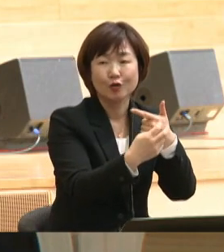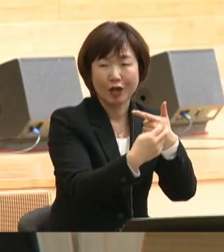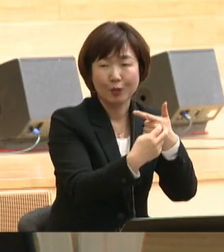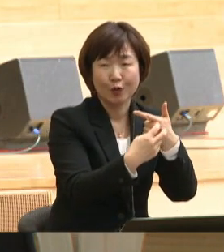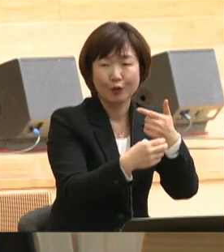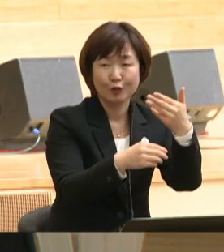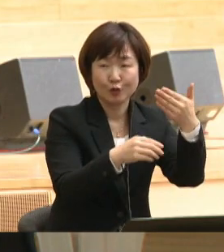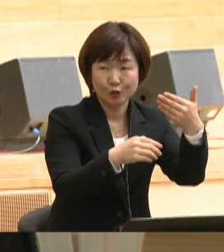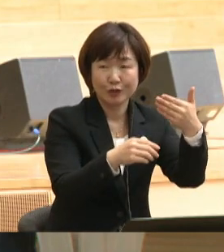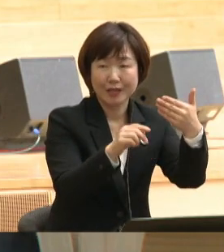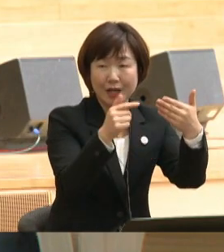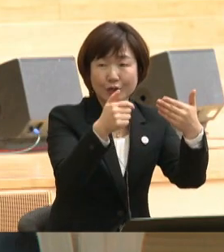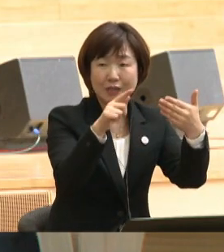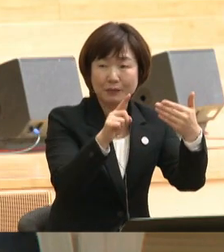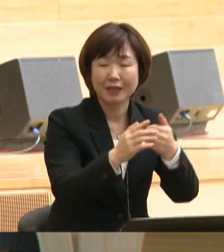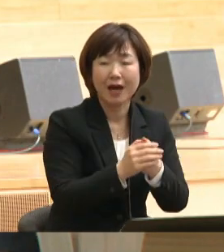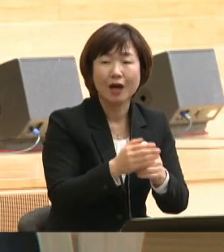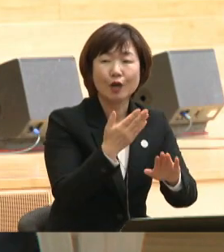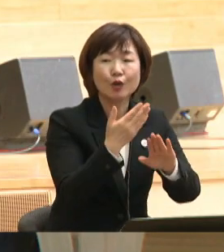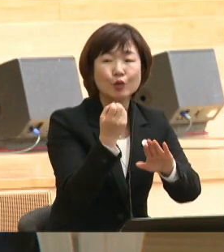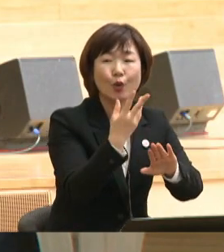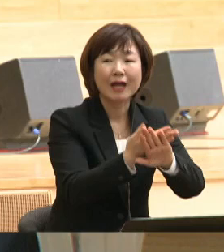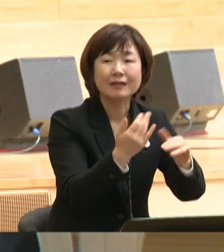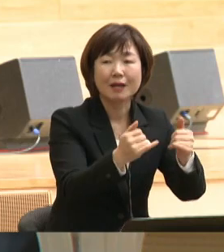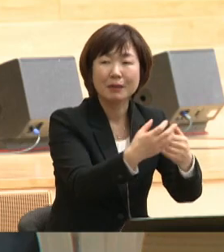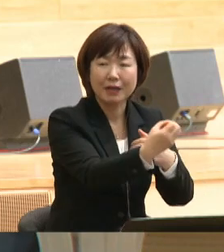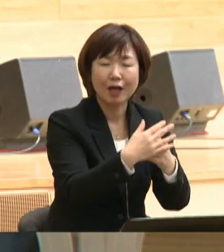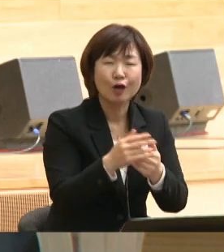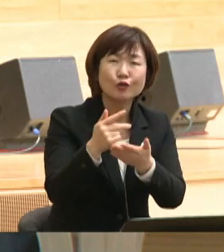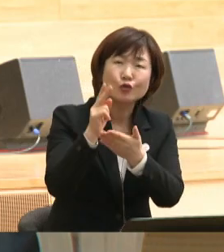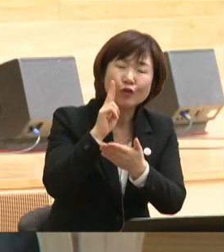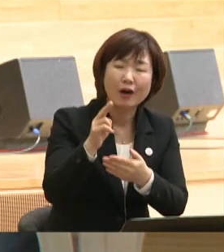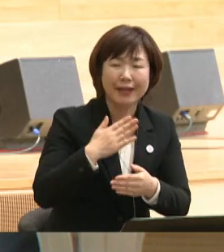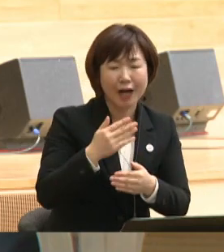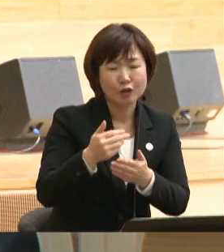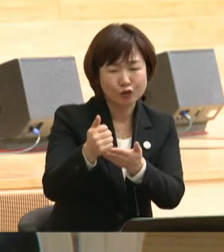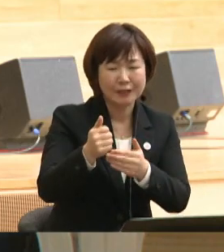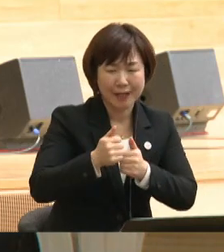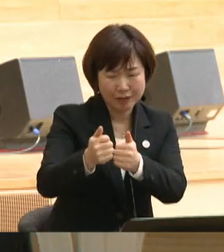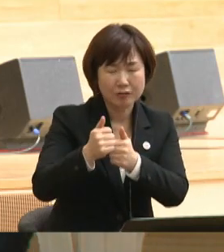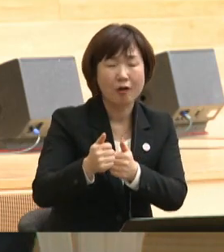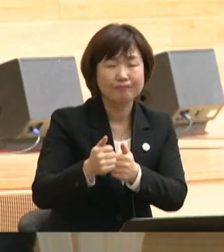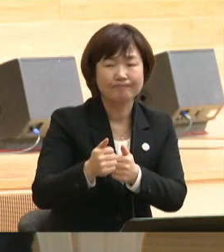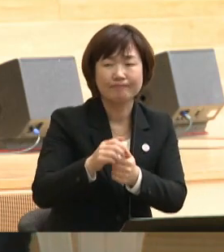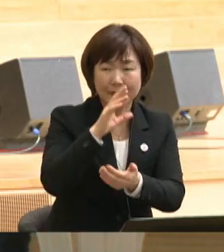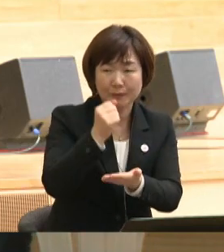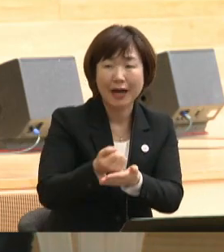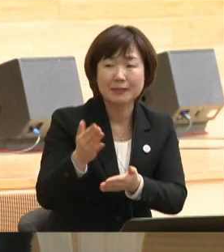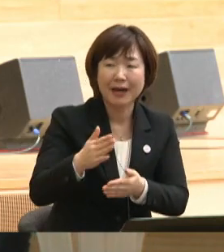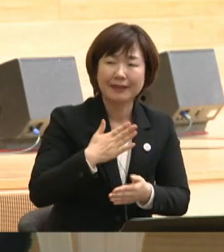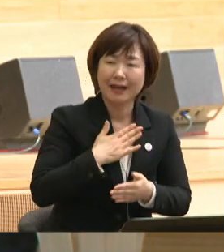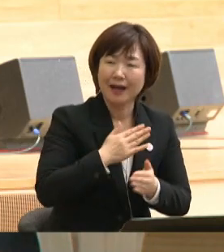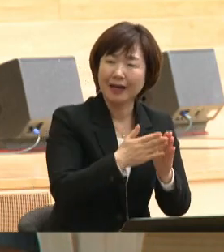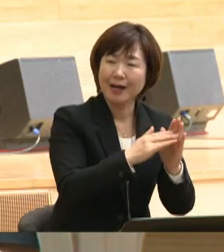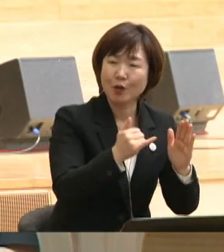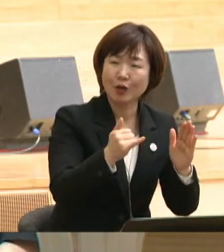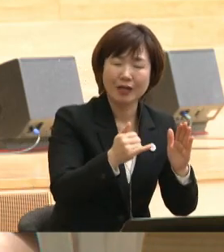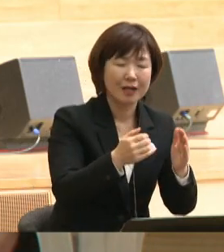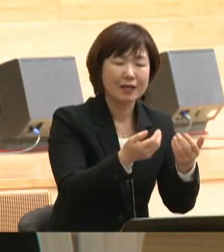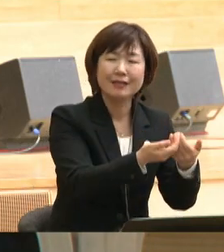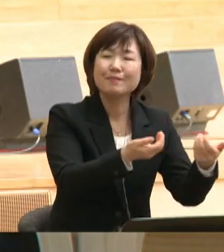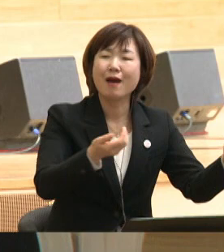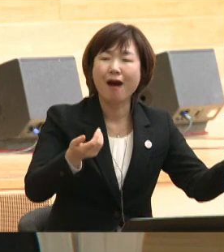읽어보겠습니다 시작 또 다른 사람이 이르되 주여 내가 주를 따르게 나이다만을 나로 먼저 내 가족을